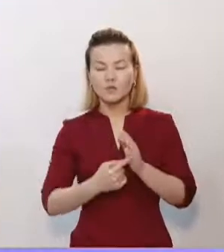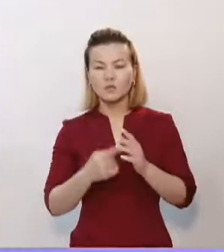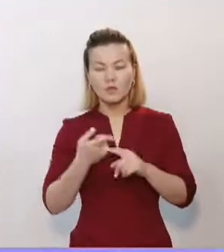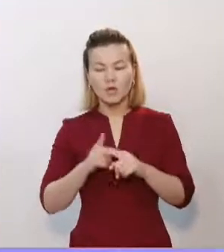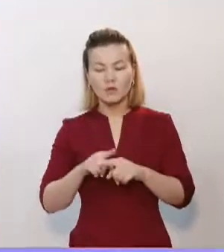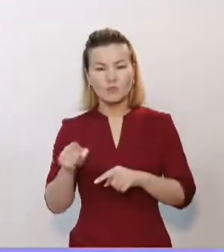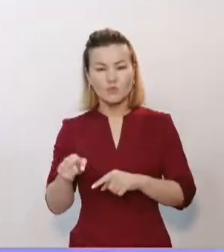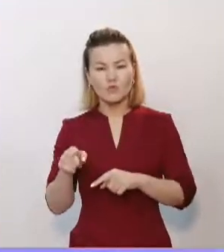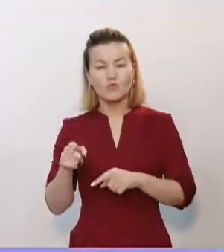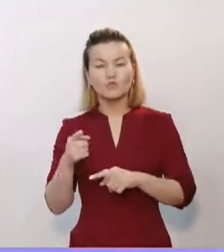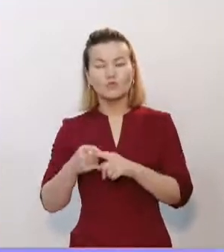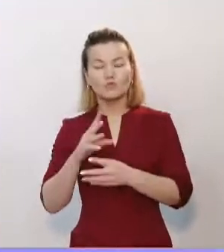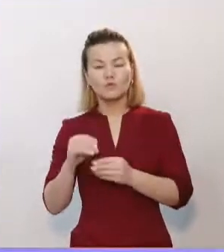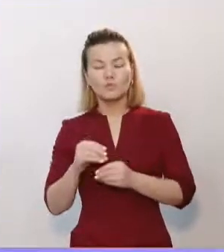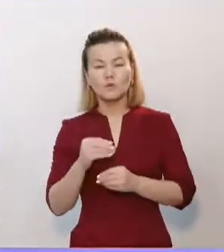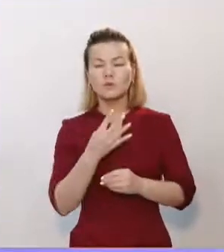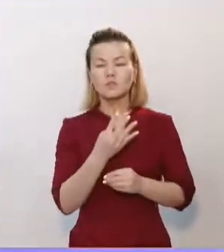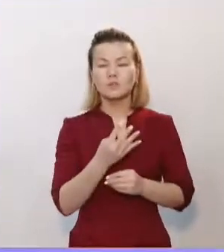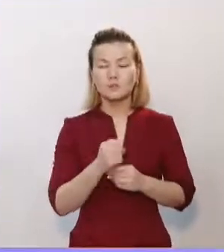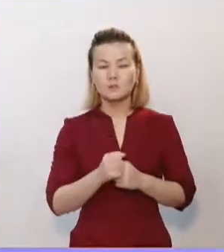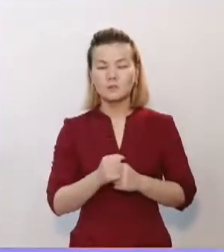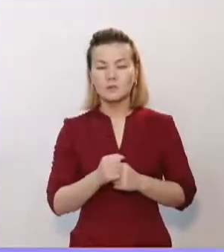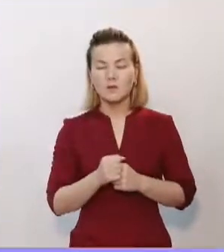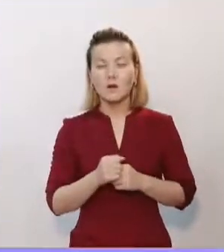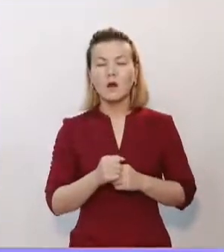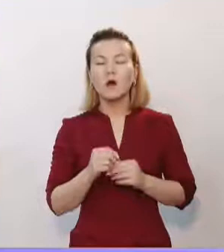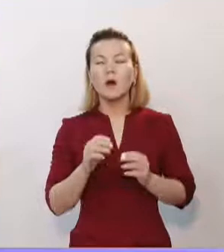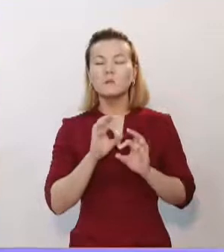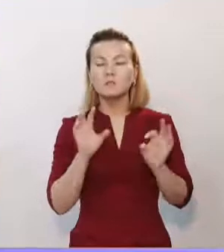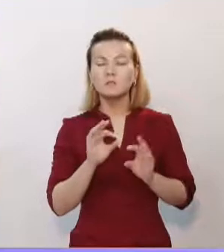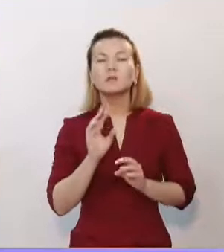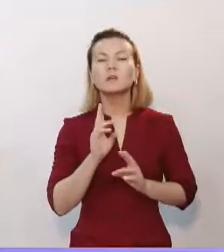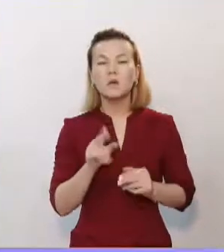сумму на 4. Объясните, как это сделали по записи?